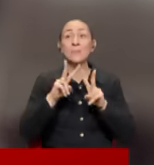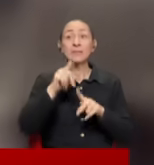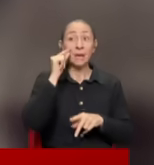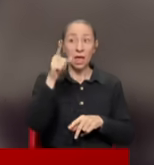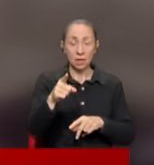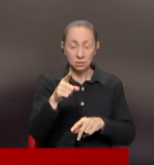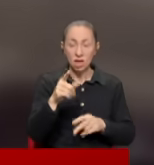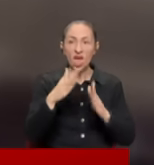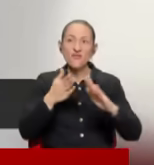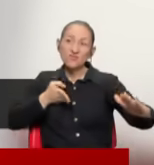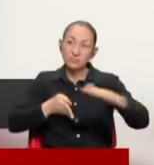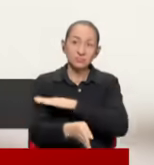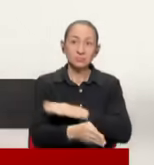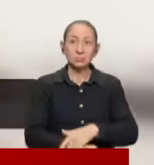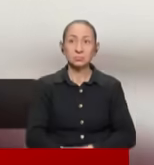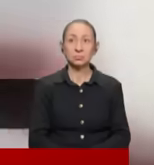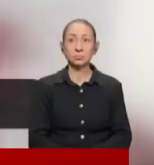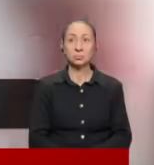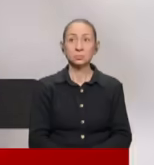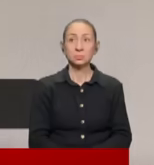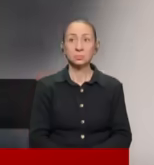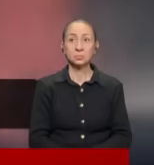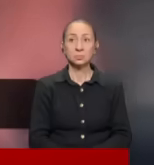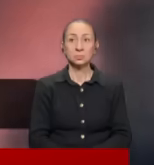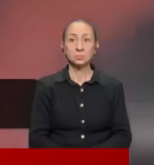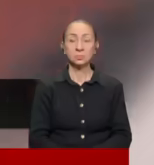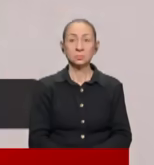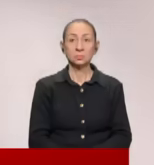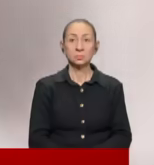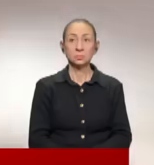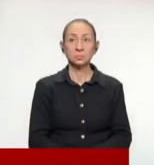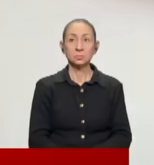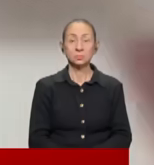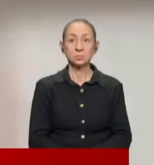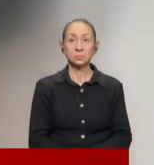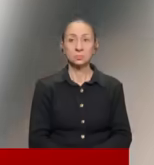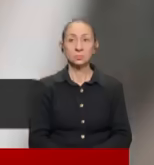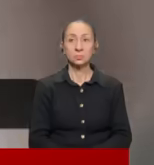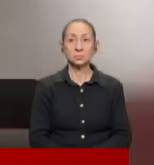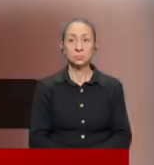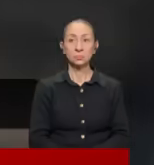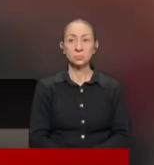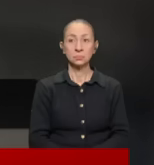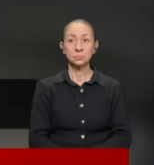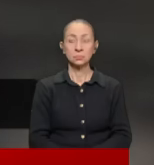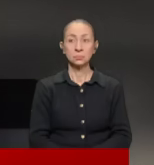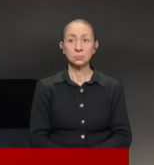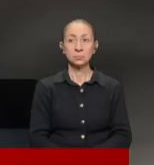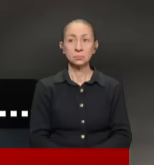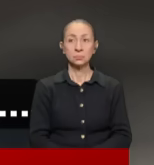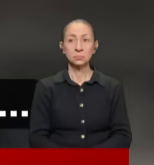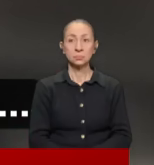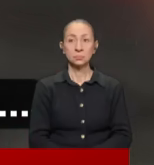Cengiz Bilik evi bastı. Ah! Otur sen! Polis geliyor zaten polis. Ev sahibim